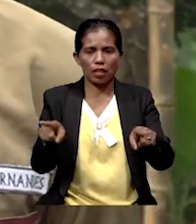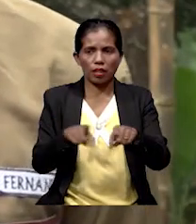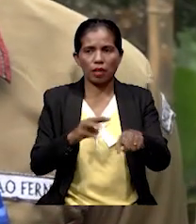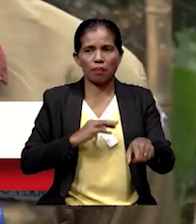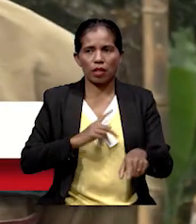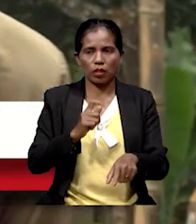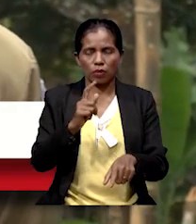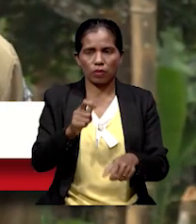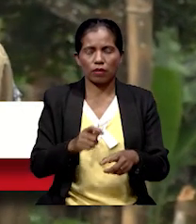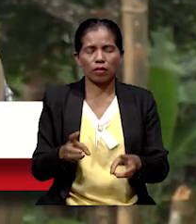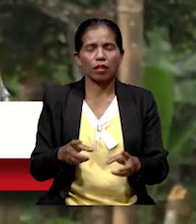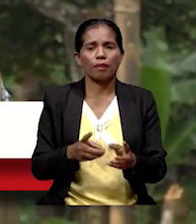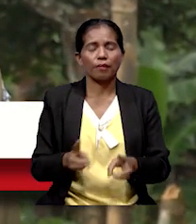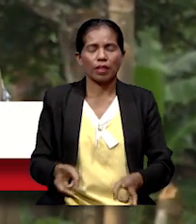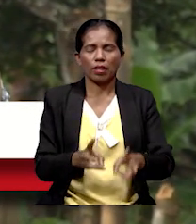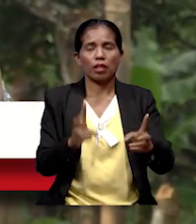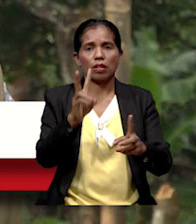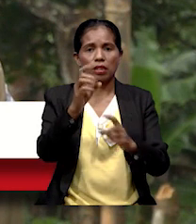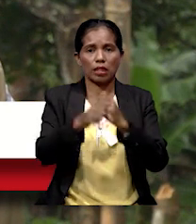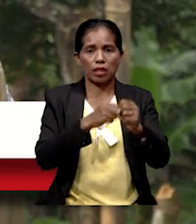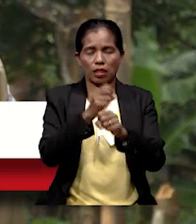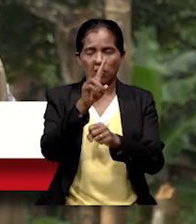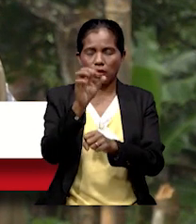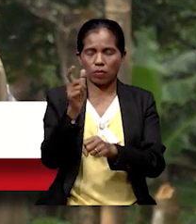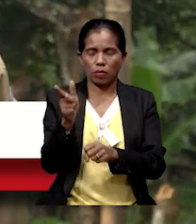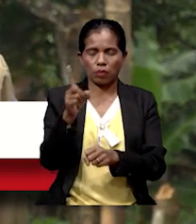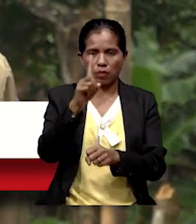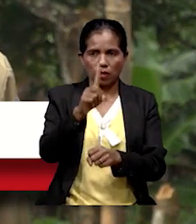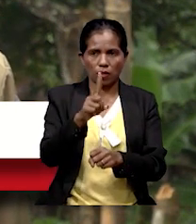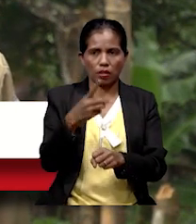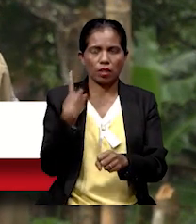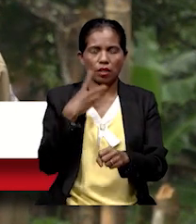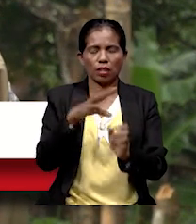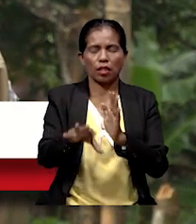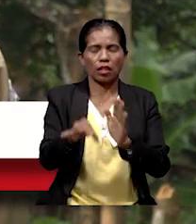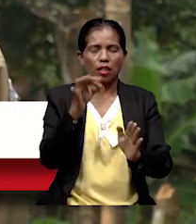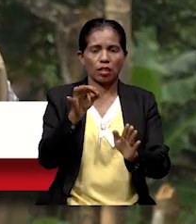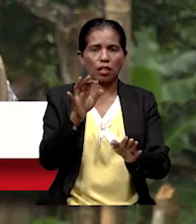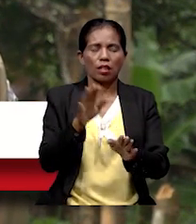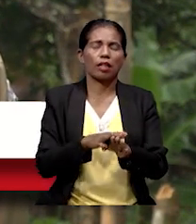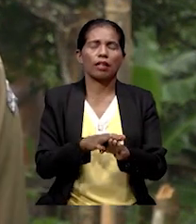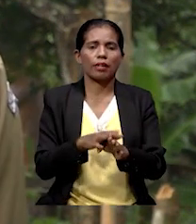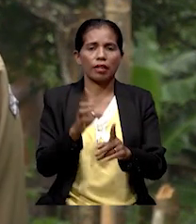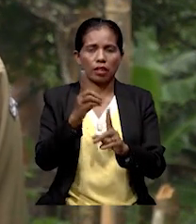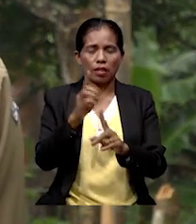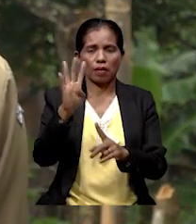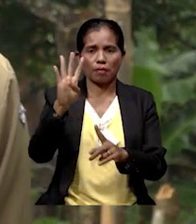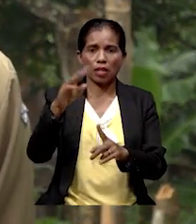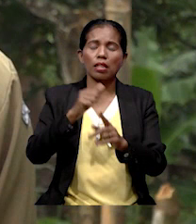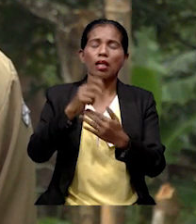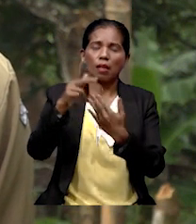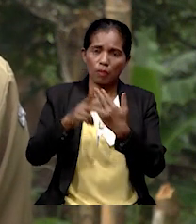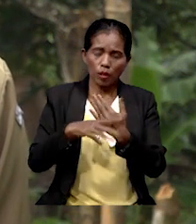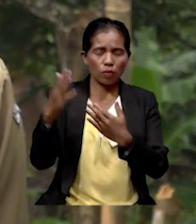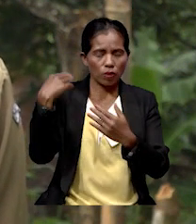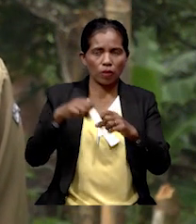ni 2021, ita hetang afeta he dia 4 de abril. Nebe maka dalan dakor dak asesu dak ne